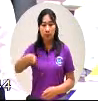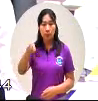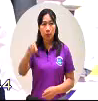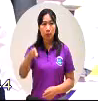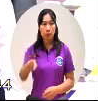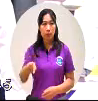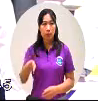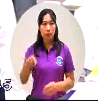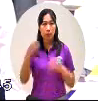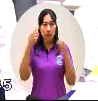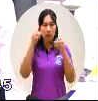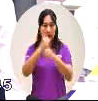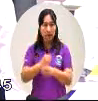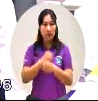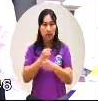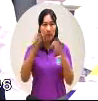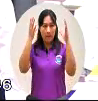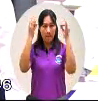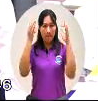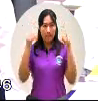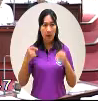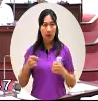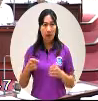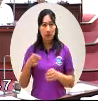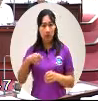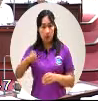局处首长请举手好不